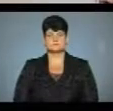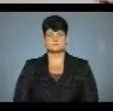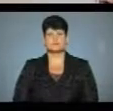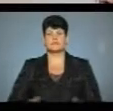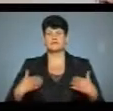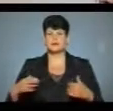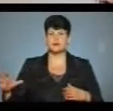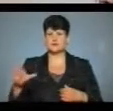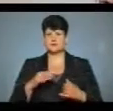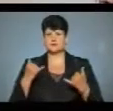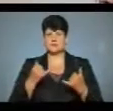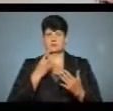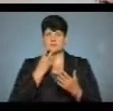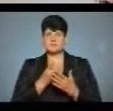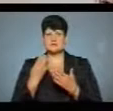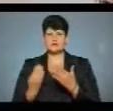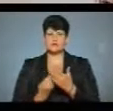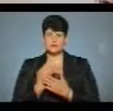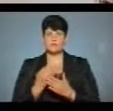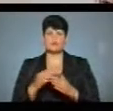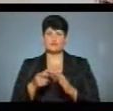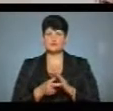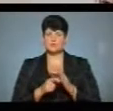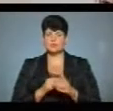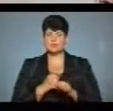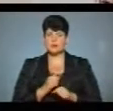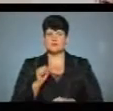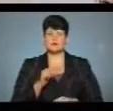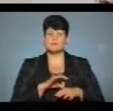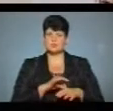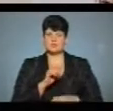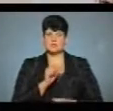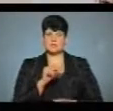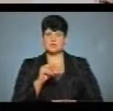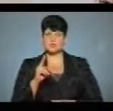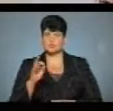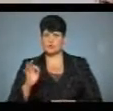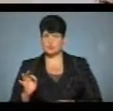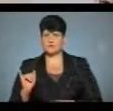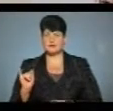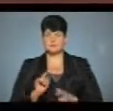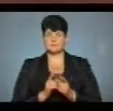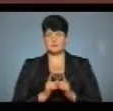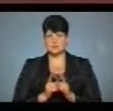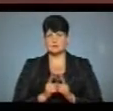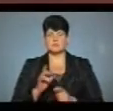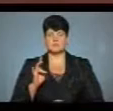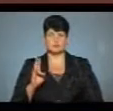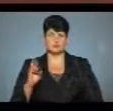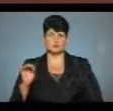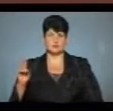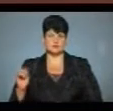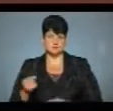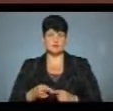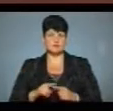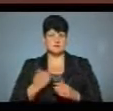Вітаю всіх, хто зараз з нами. Ви дивитесь новини. У студії для вас працюють ведуча Анастасія Чучко і сурдоперекладач Надія Коцовська. І у цьому